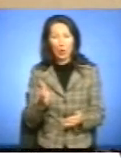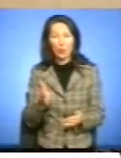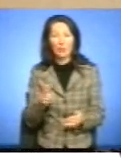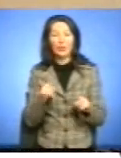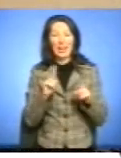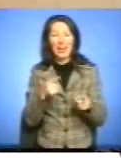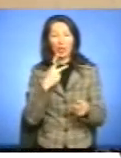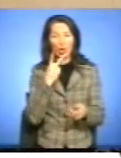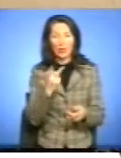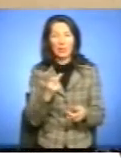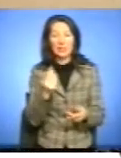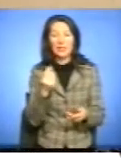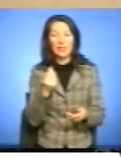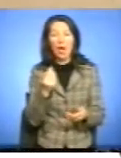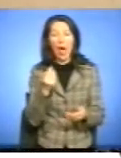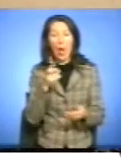реально дивитись на бюджет,